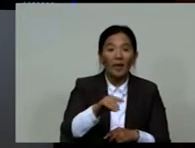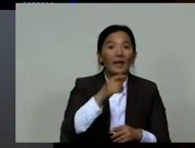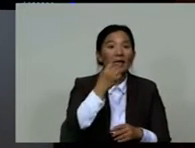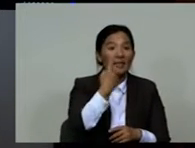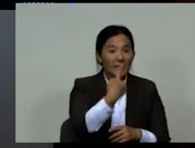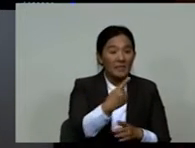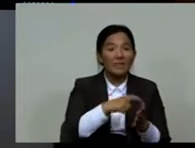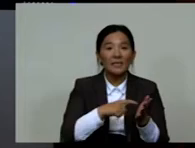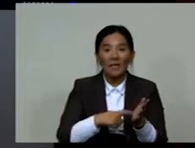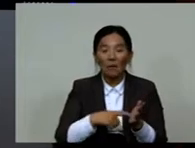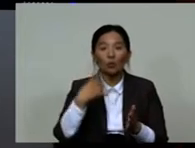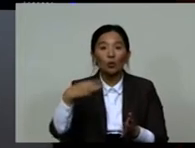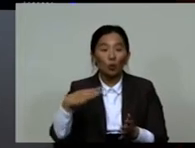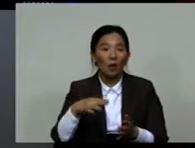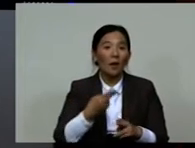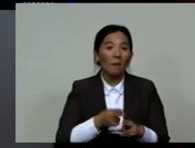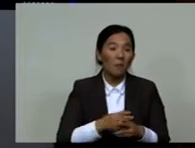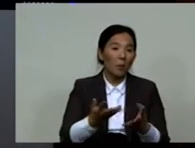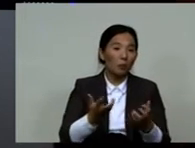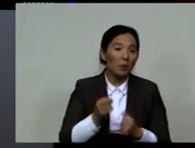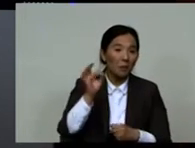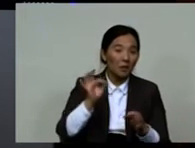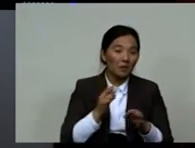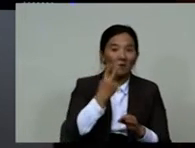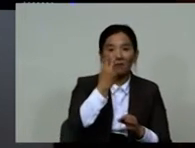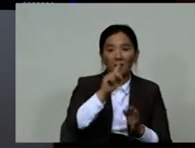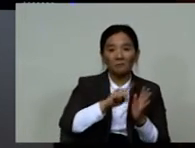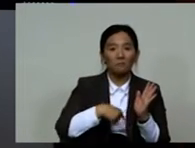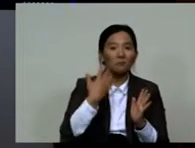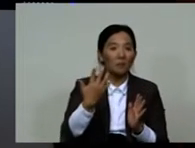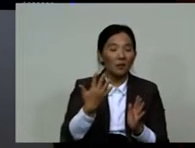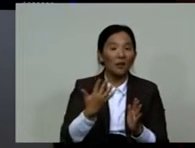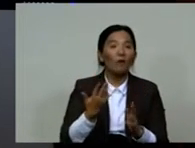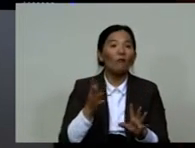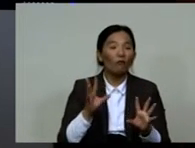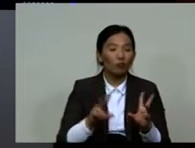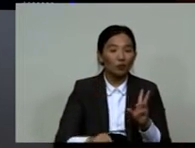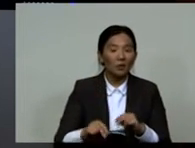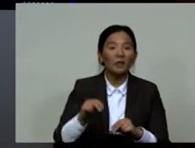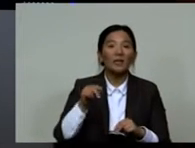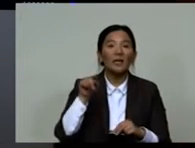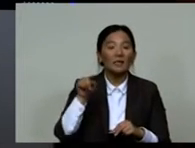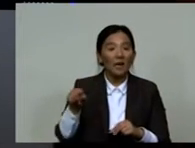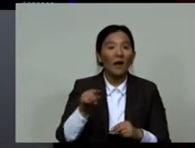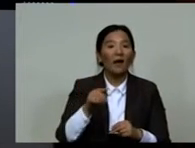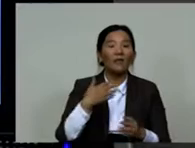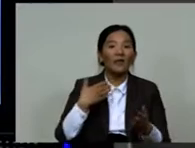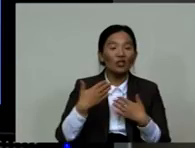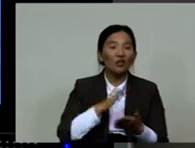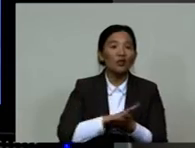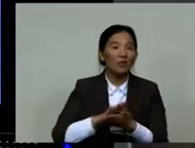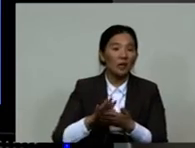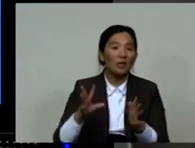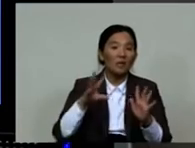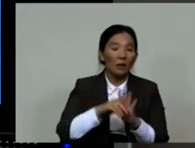делим на 40 и получаем процент 2,5. То есть относительная частота выглядит в